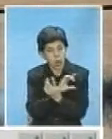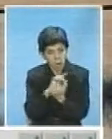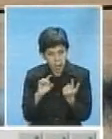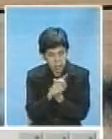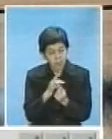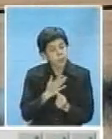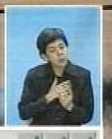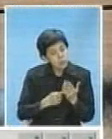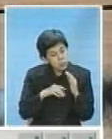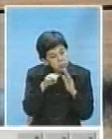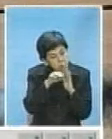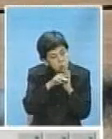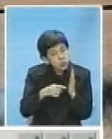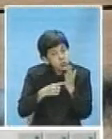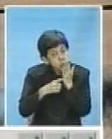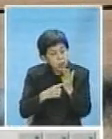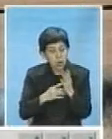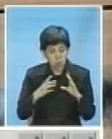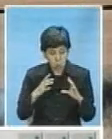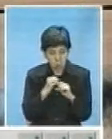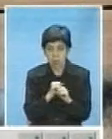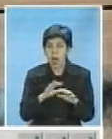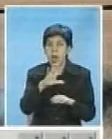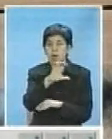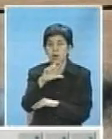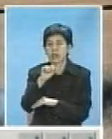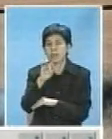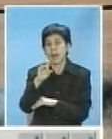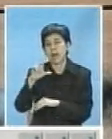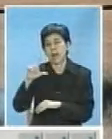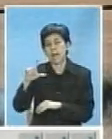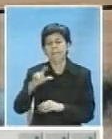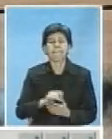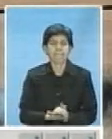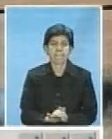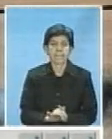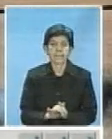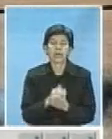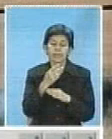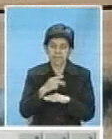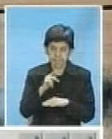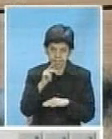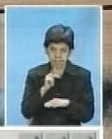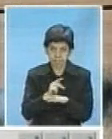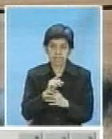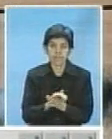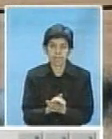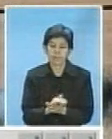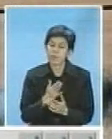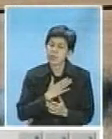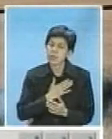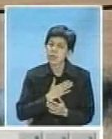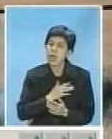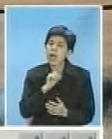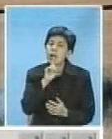นยกมาอย่างนี้นี่นะคะรวมทั้งหมดแล้วเนี่ย528ล้านบาทท่านประธานคะก็ต้องถาม